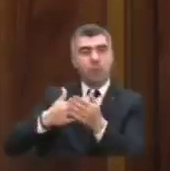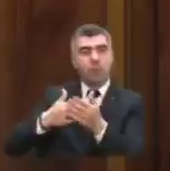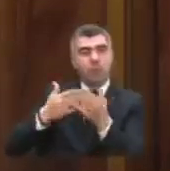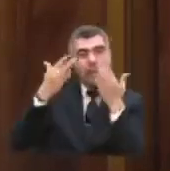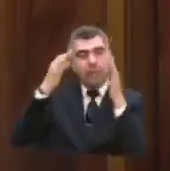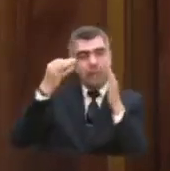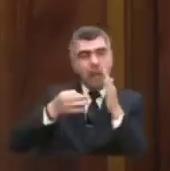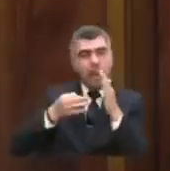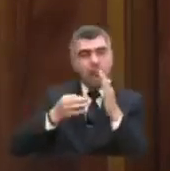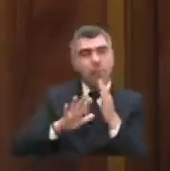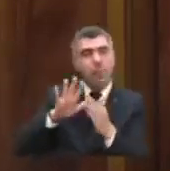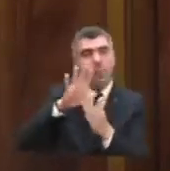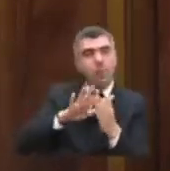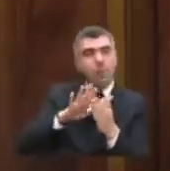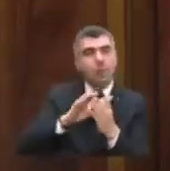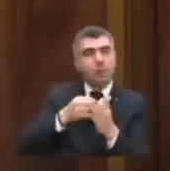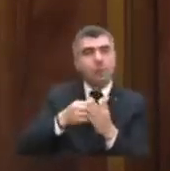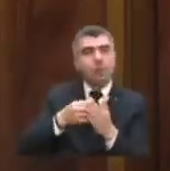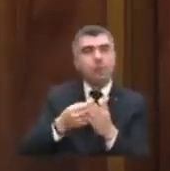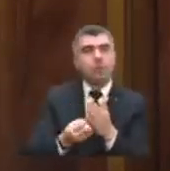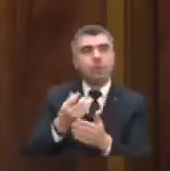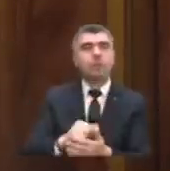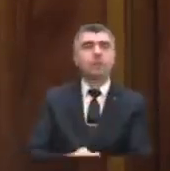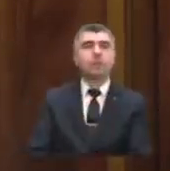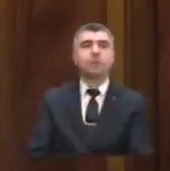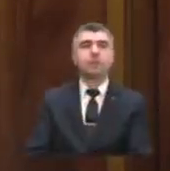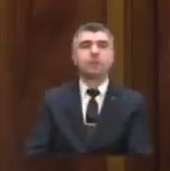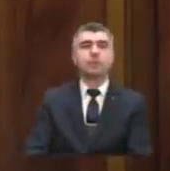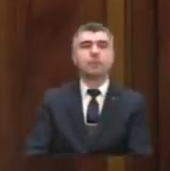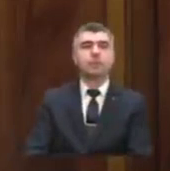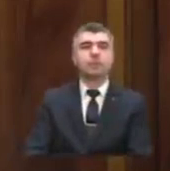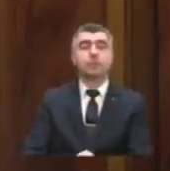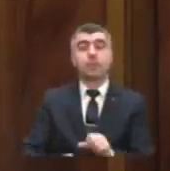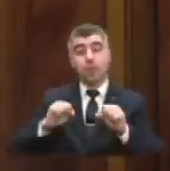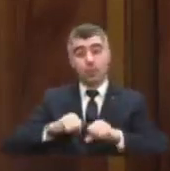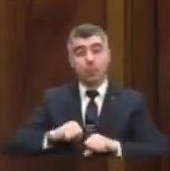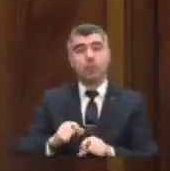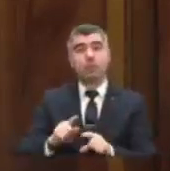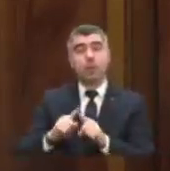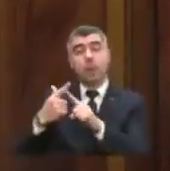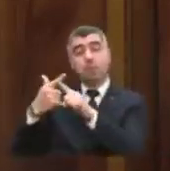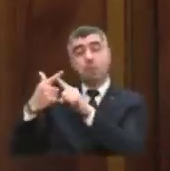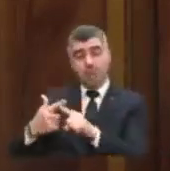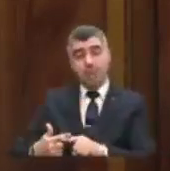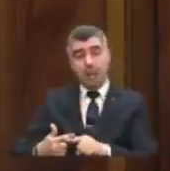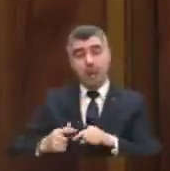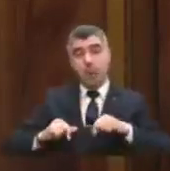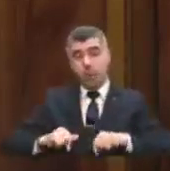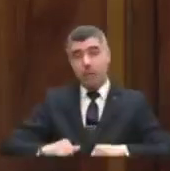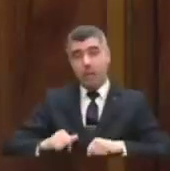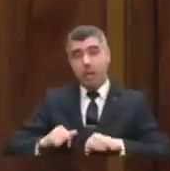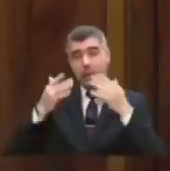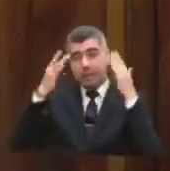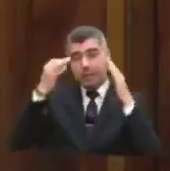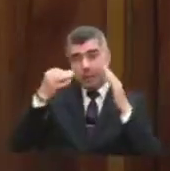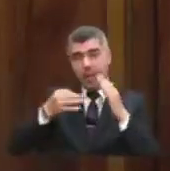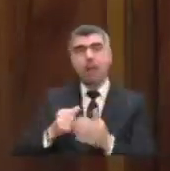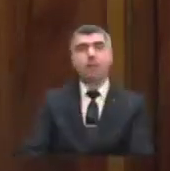الثقافي وتثمينه وتطويره. اللي طلعت على البيدجي ديال وزارة الثقافة وكتعرفوا بأن احنا